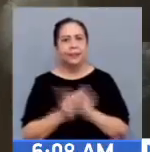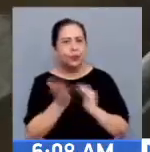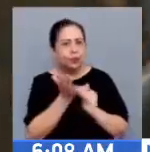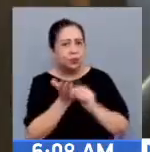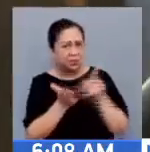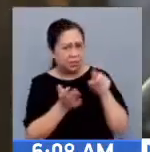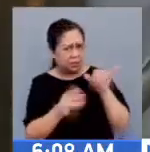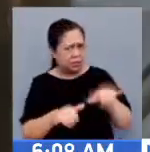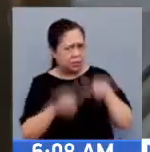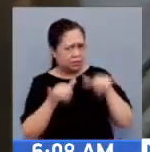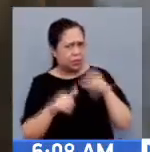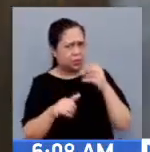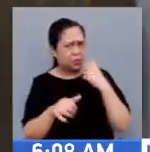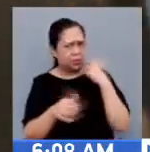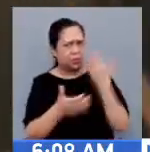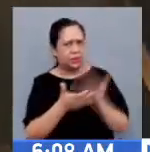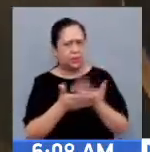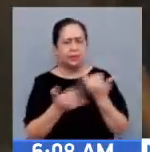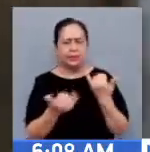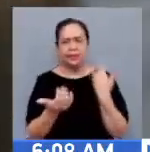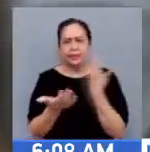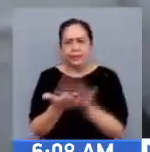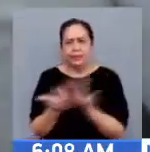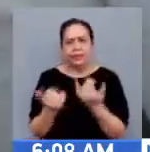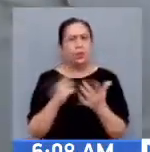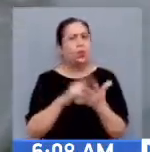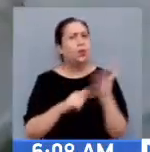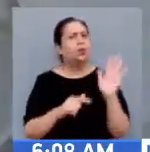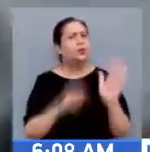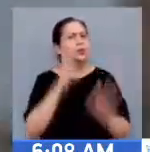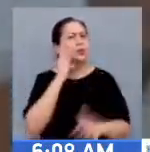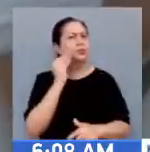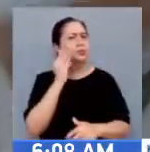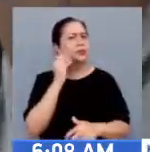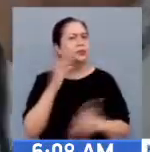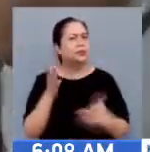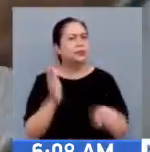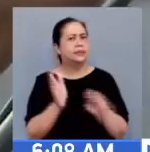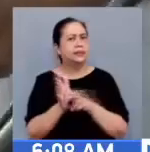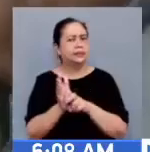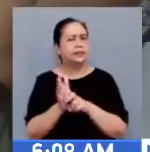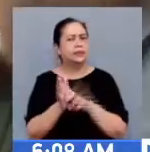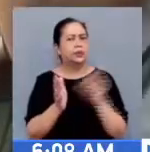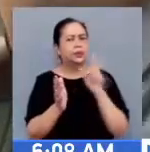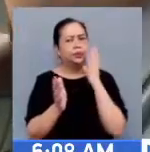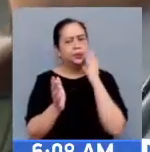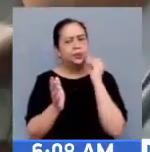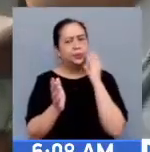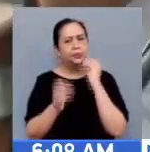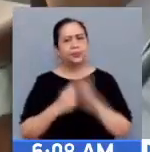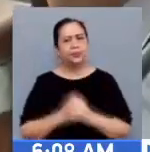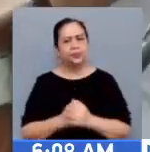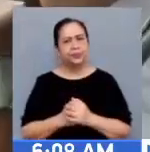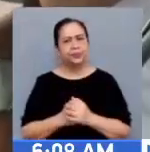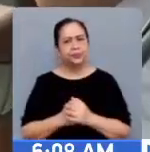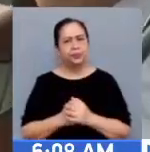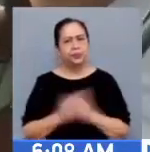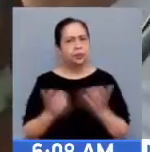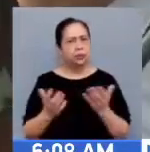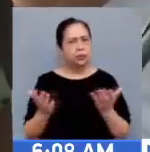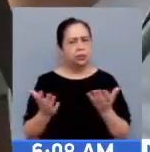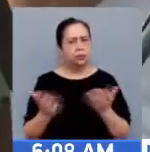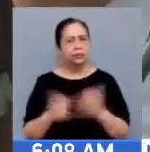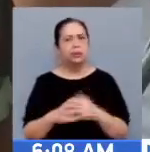kakarating lang? Kakarating lang po. Okay, ano ang experience ninyo, sir, dito lang po tayo. Ano experience po ninyo sa pagka-commute